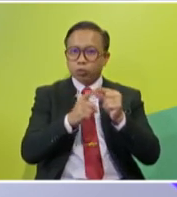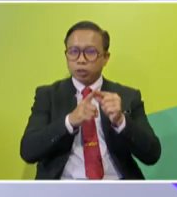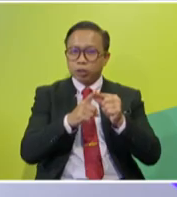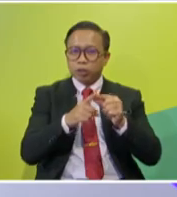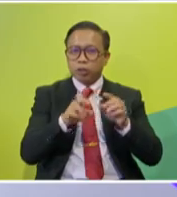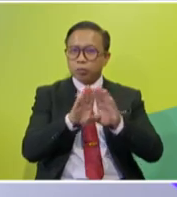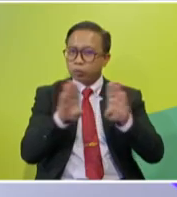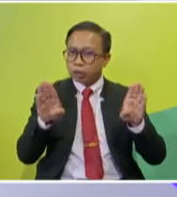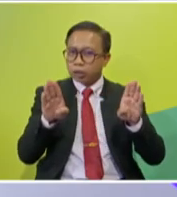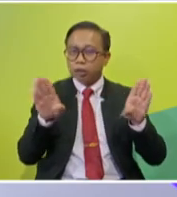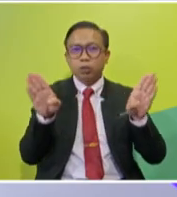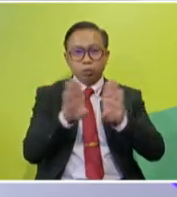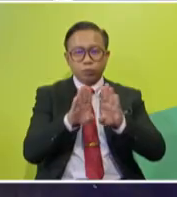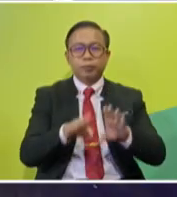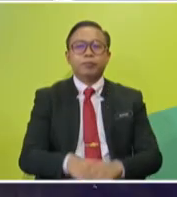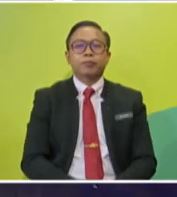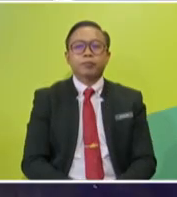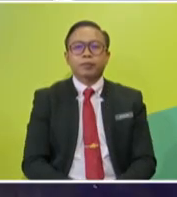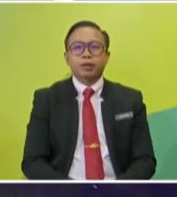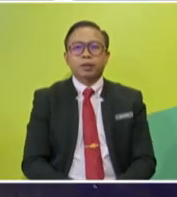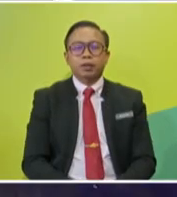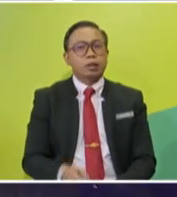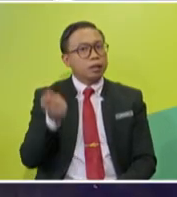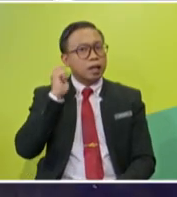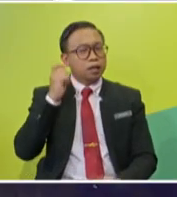suku kata tertutup oke tadi